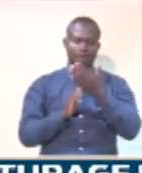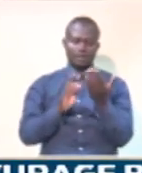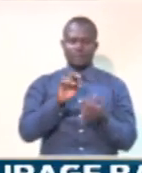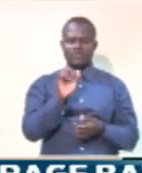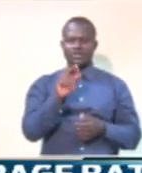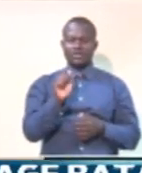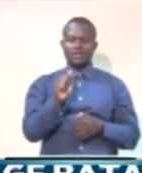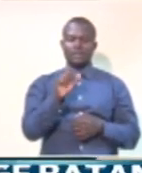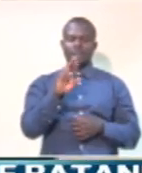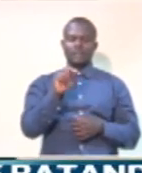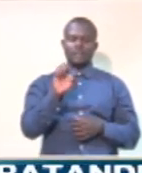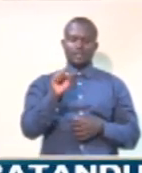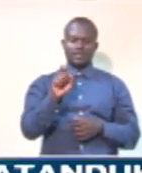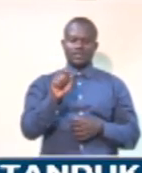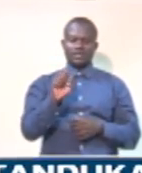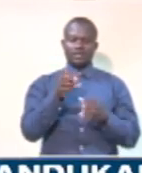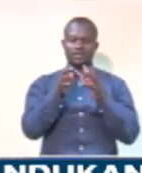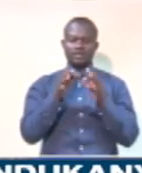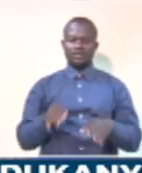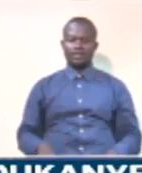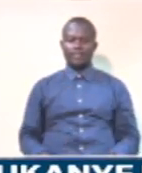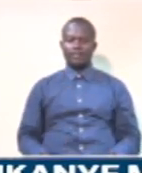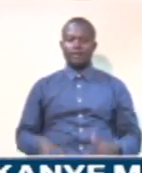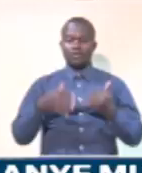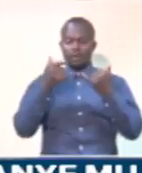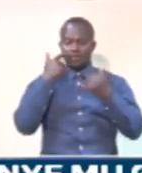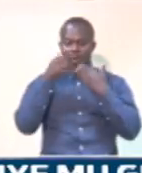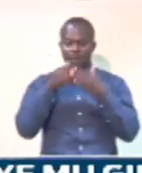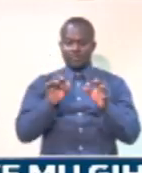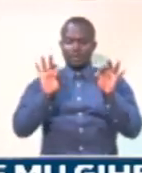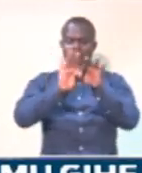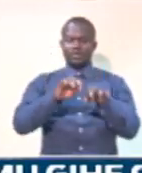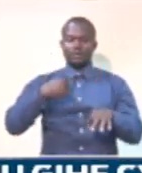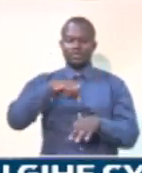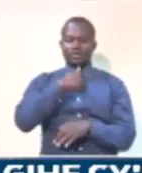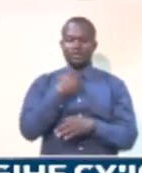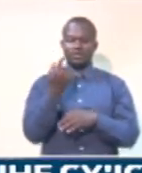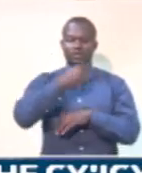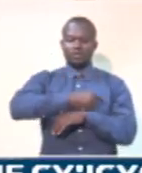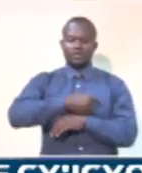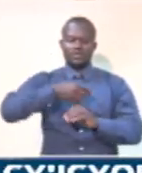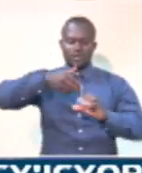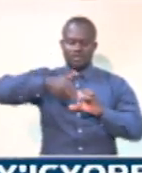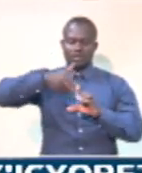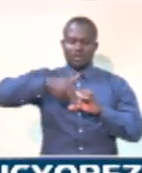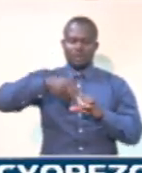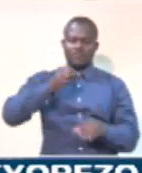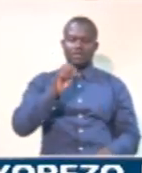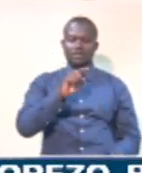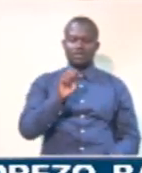RURA Ernesto Nsabimana bisobanura. Urebye ibiciro twari dufite uyu munsi ni kamazutu ni